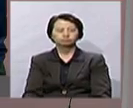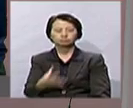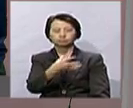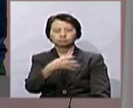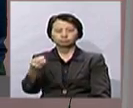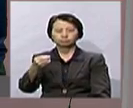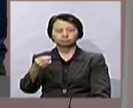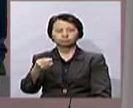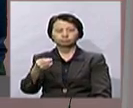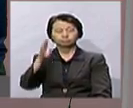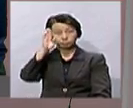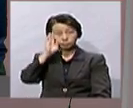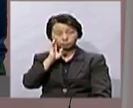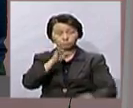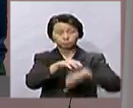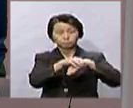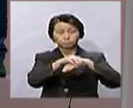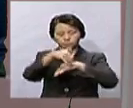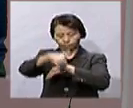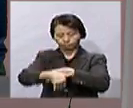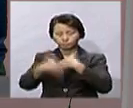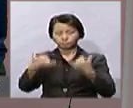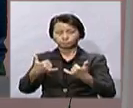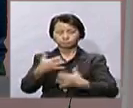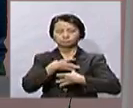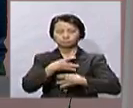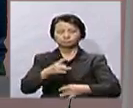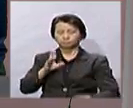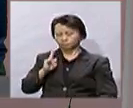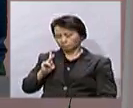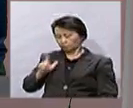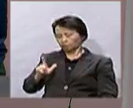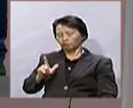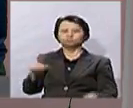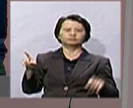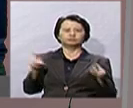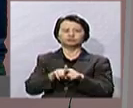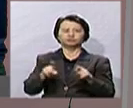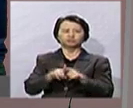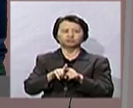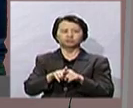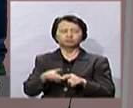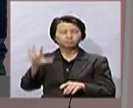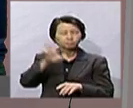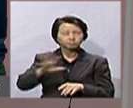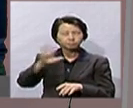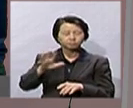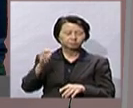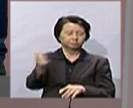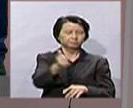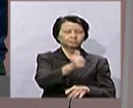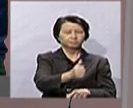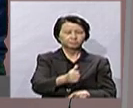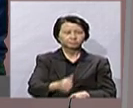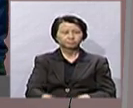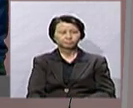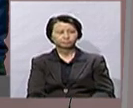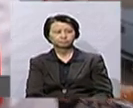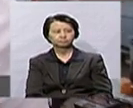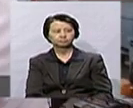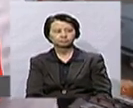Dan menjelang aksi Belgium England malam ini, para peminat di Kuala Lumpur tidak ketinggalan memberi ramalan masing-masing.